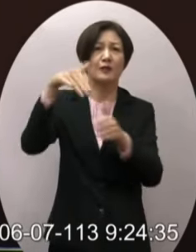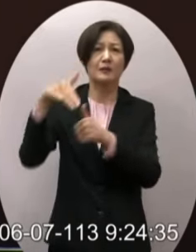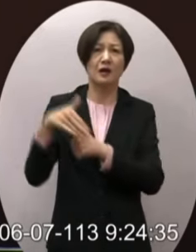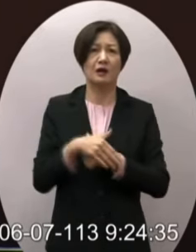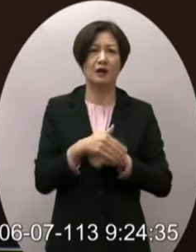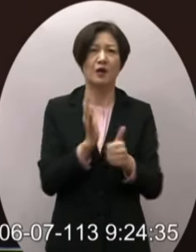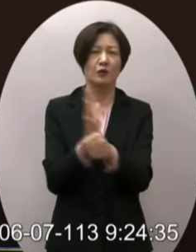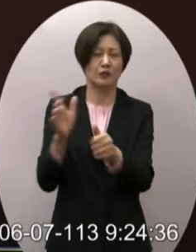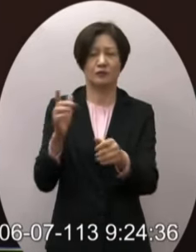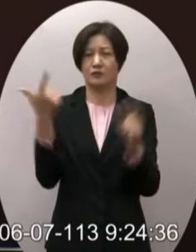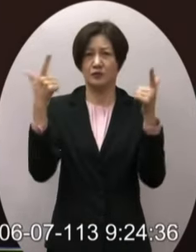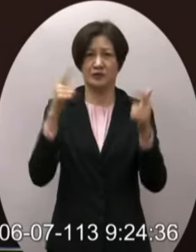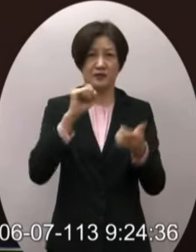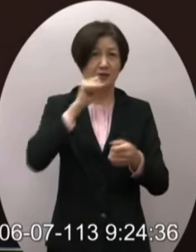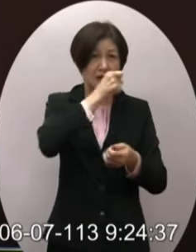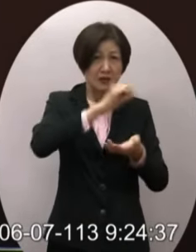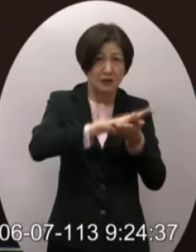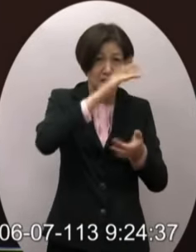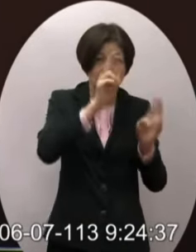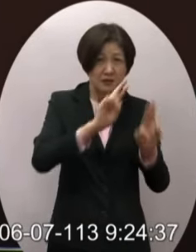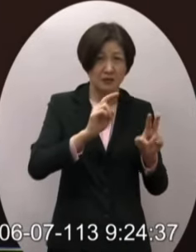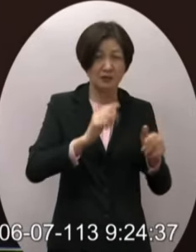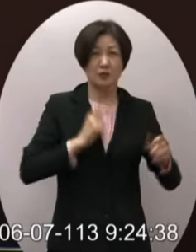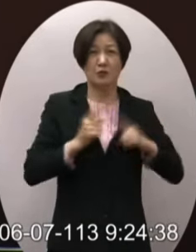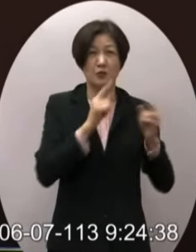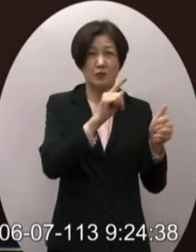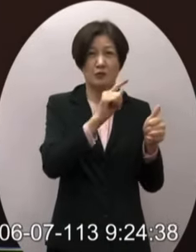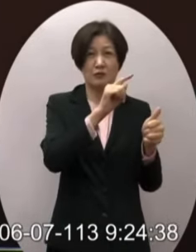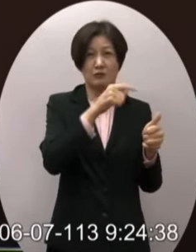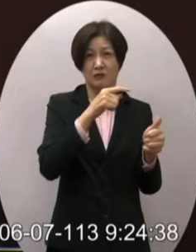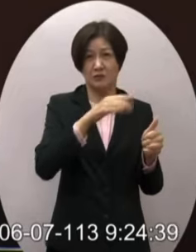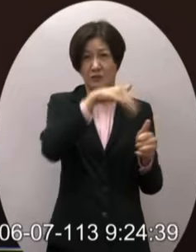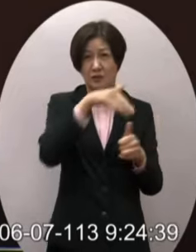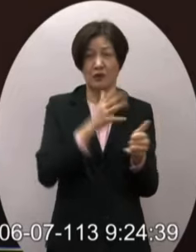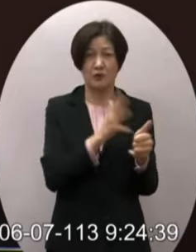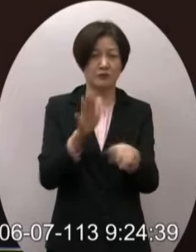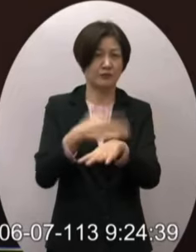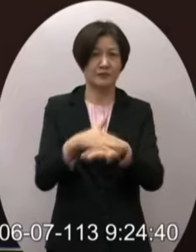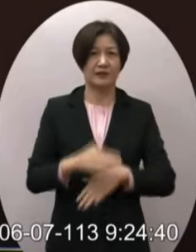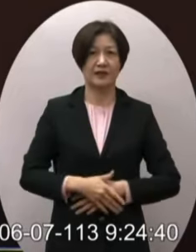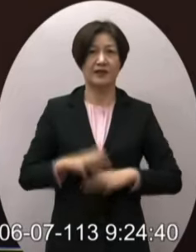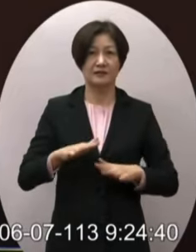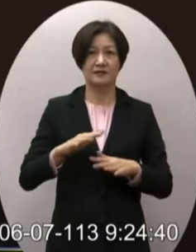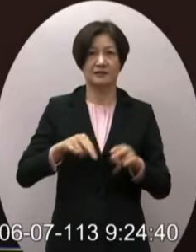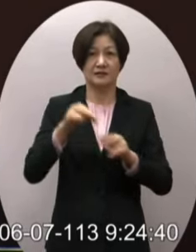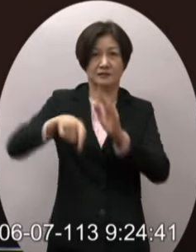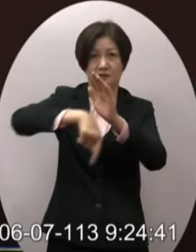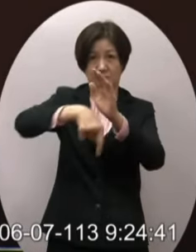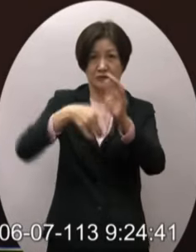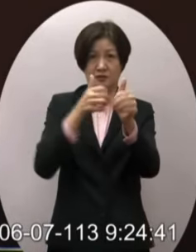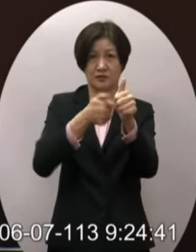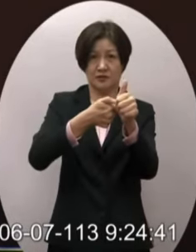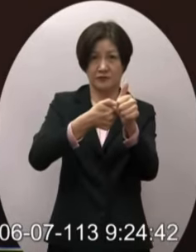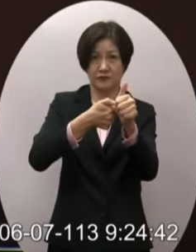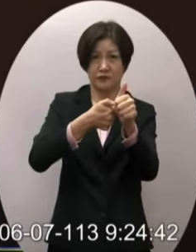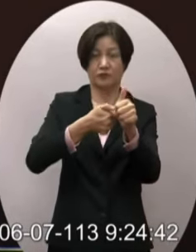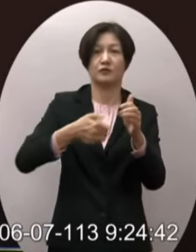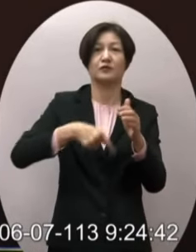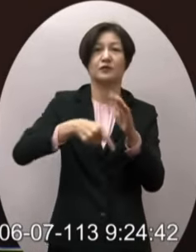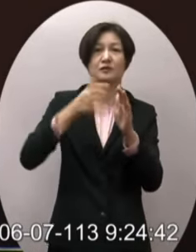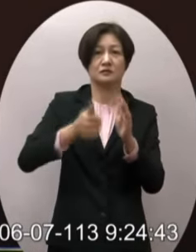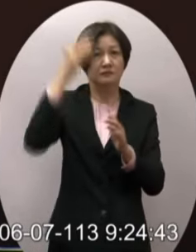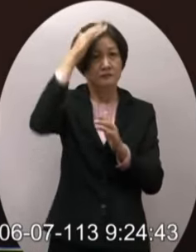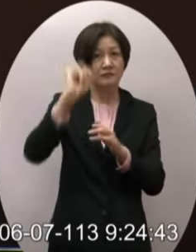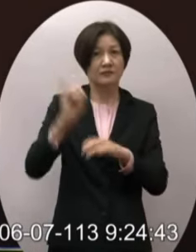到尾都是假消息。本席帮各位回顾一下，我们现任行政院副院长郑丽君担任立委期间，也曾经邀请包